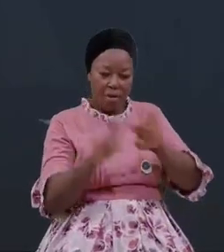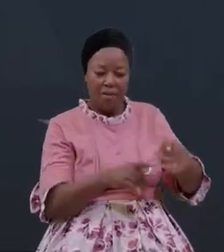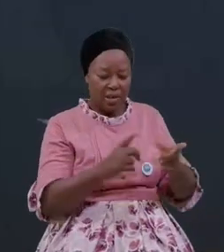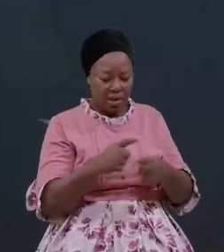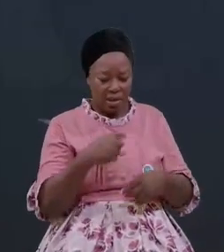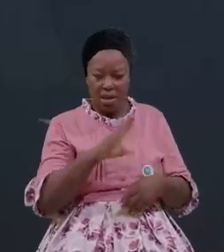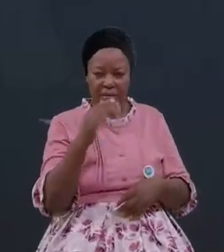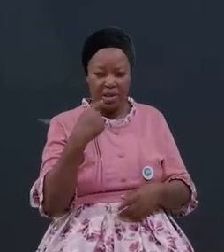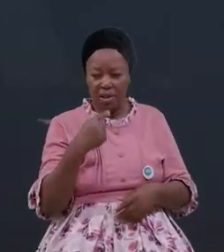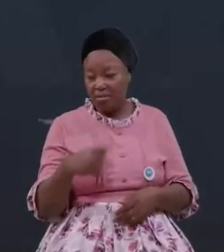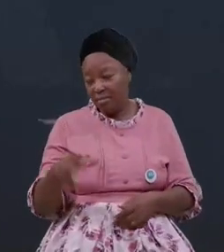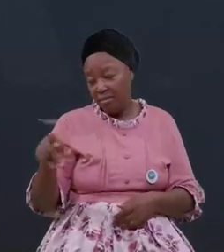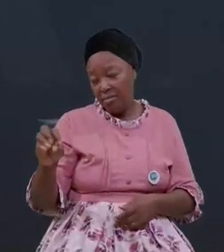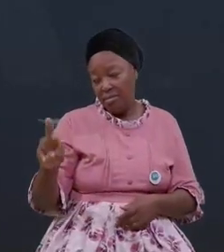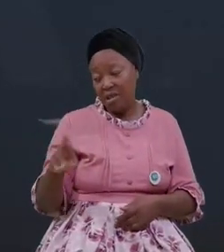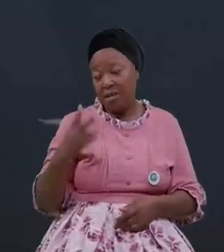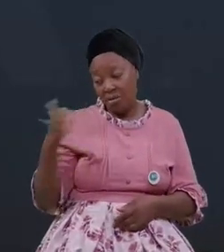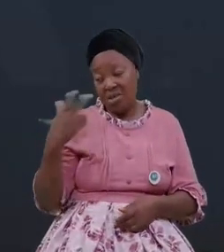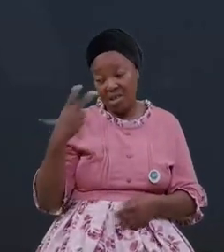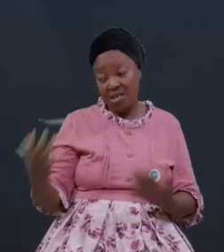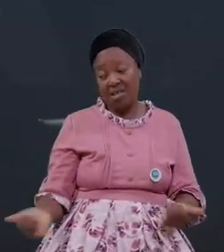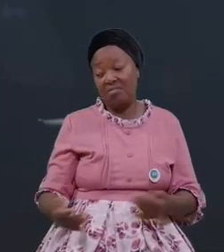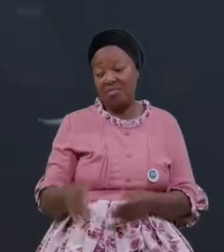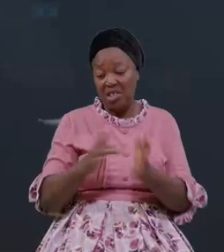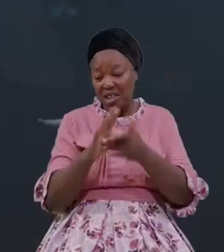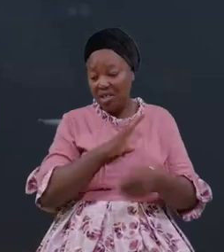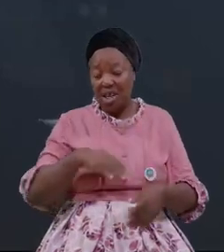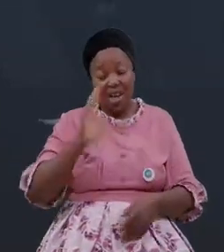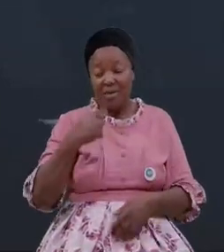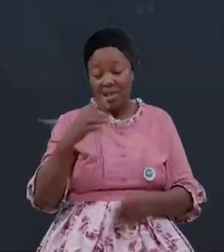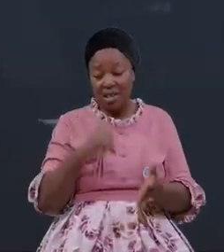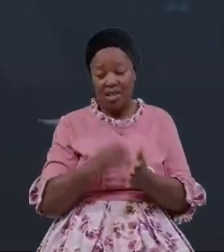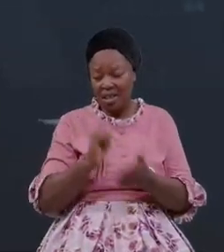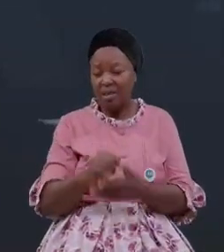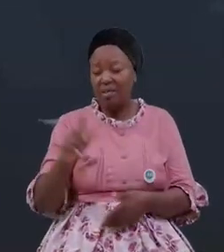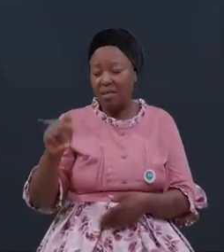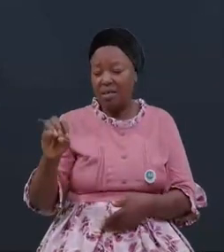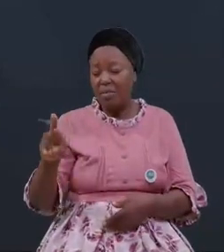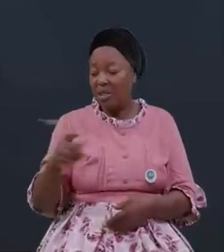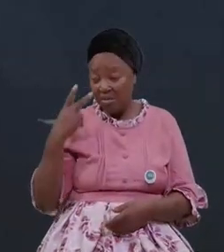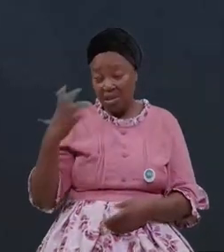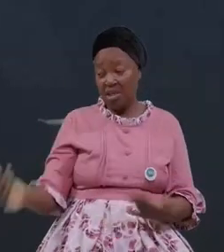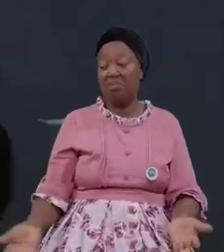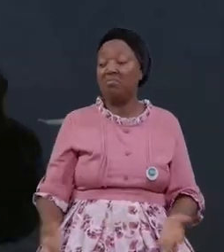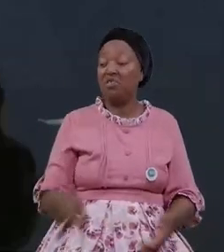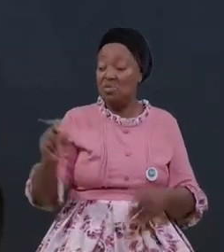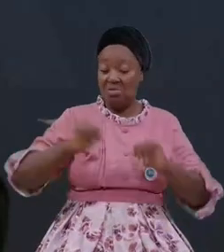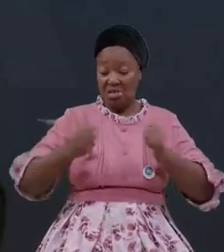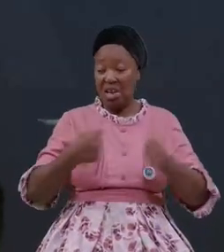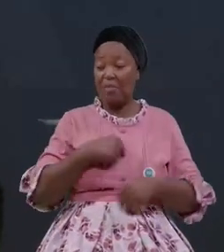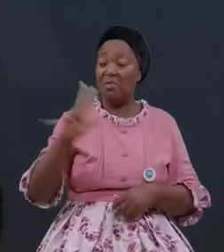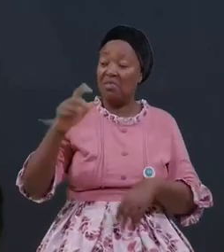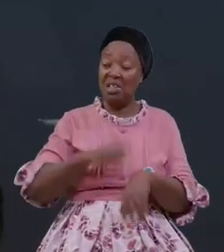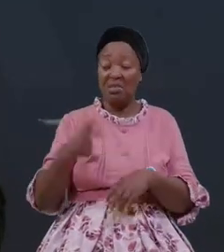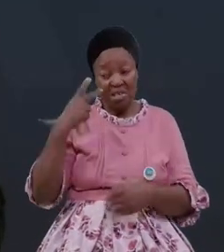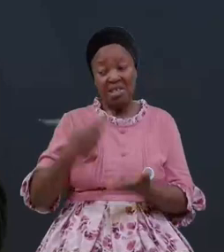plage au bord et il n'a pas dit Pierre toi là tu m'as tu m'as renié trois